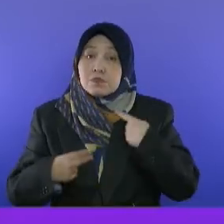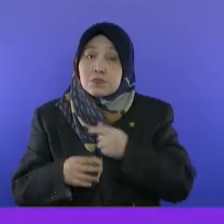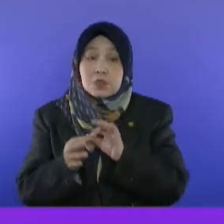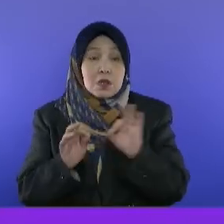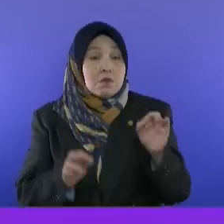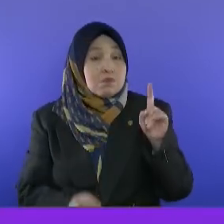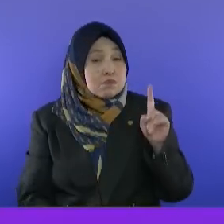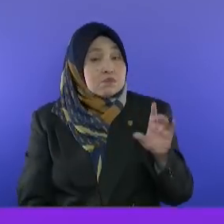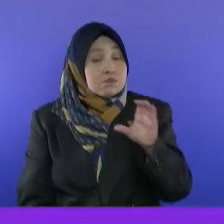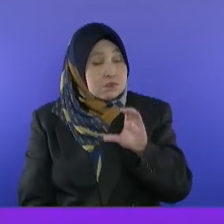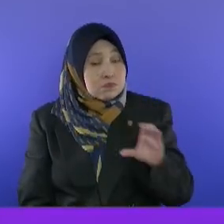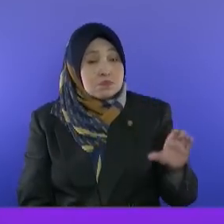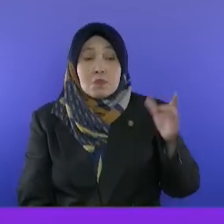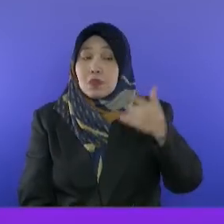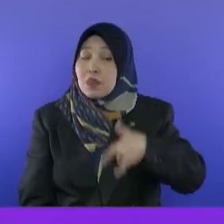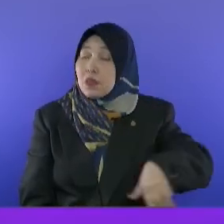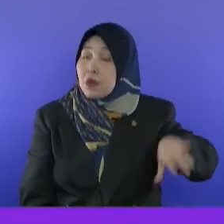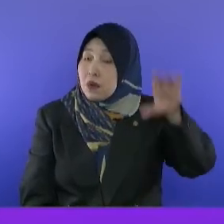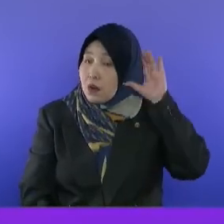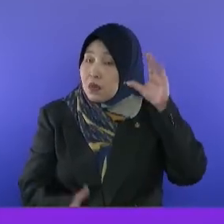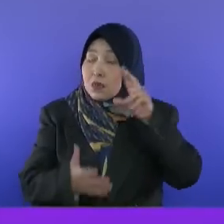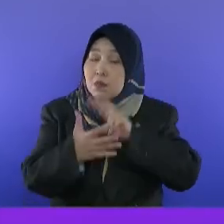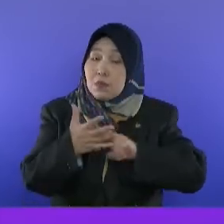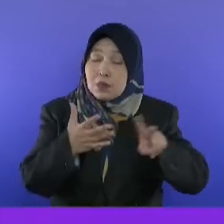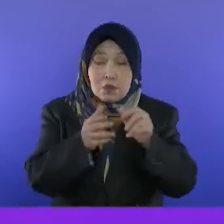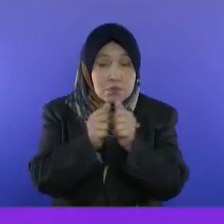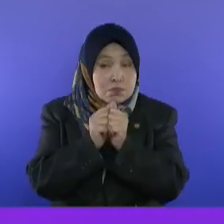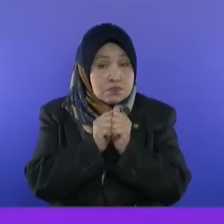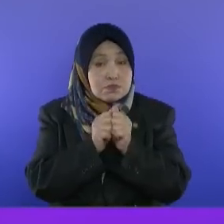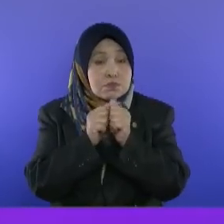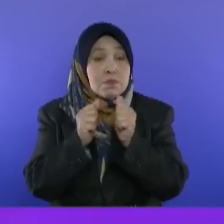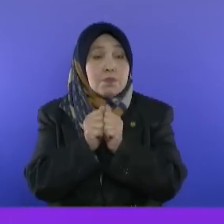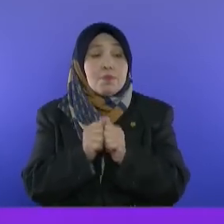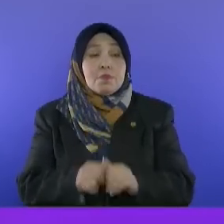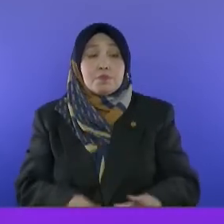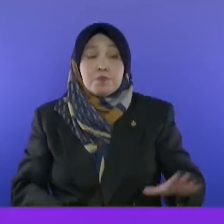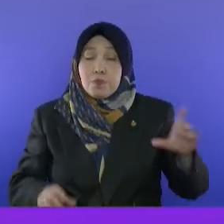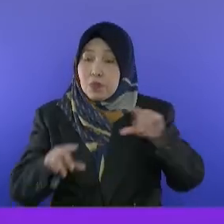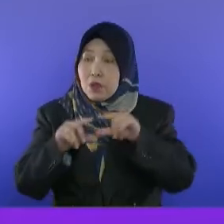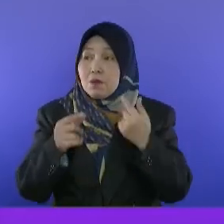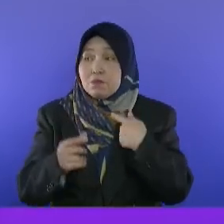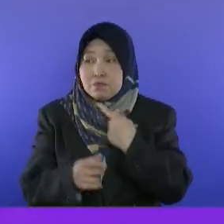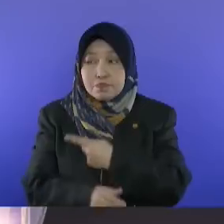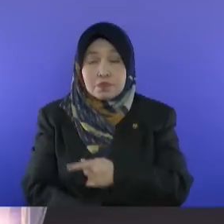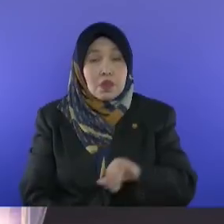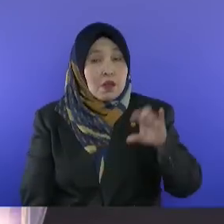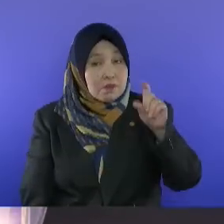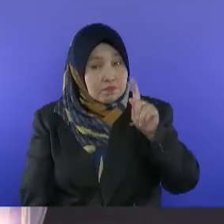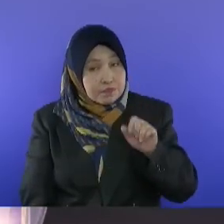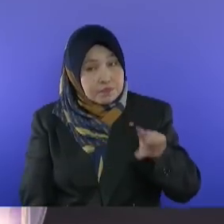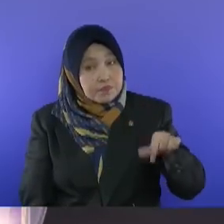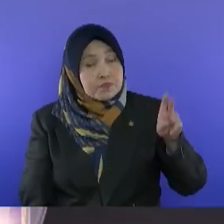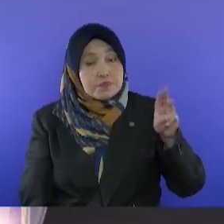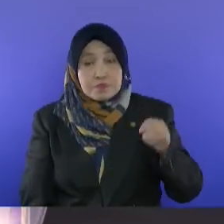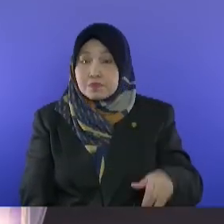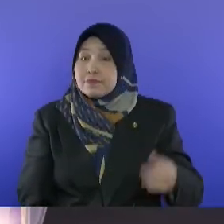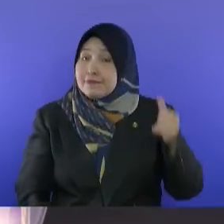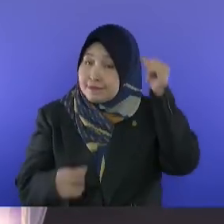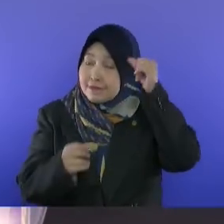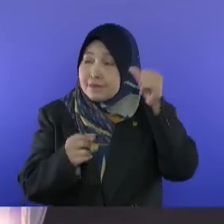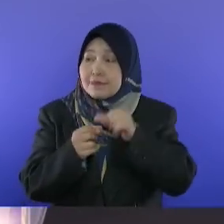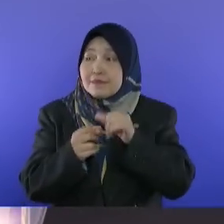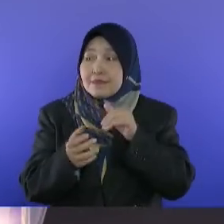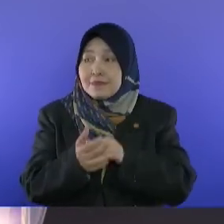100 kita ingin mendengar sekali lagi bacaan bersama dengan grup kita Istiqomah pada hari ini masih ingat lagi